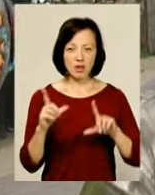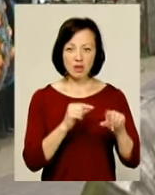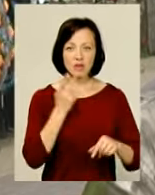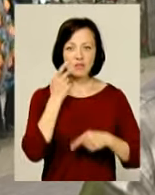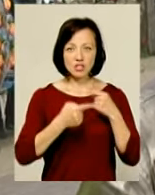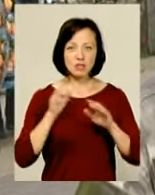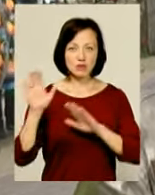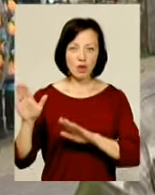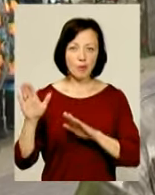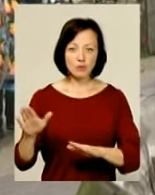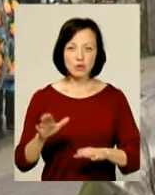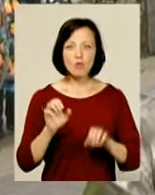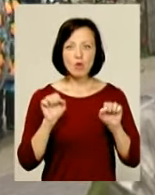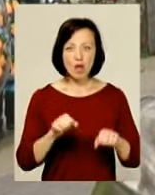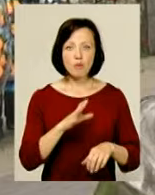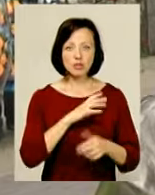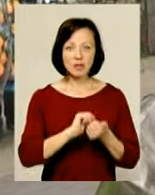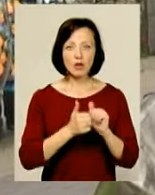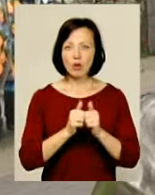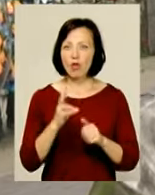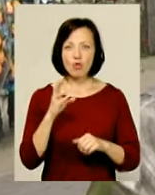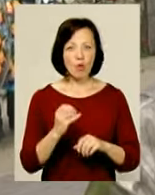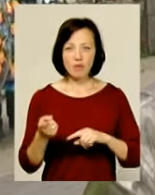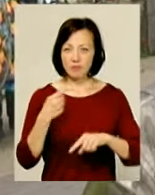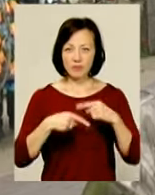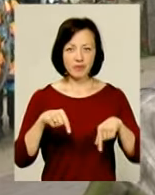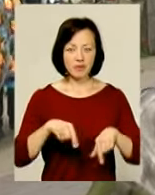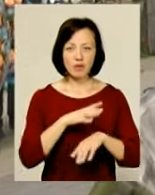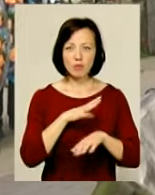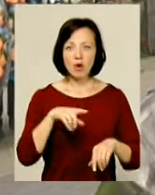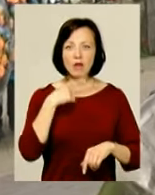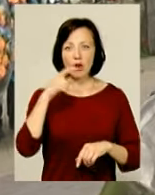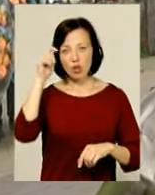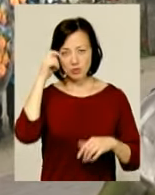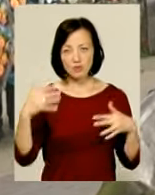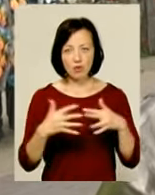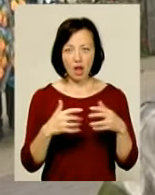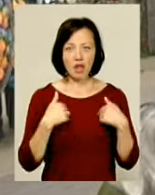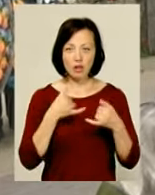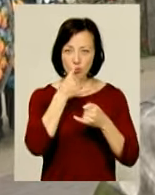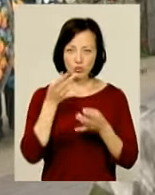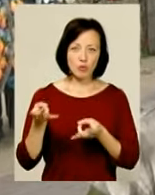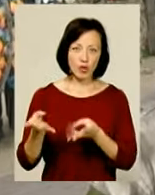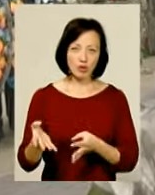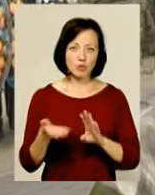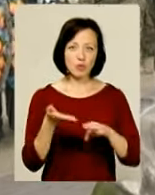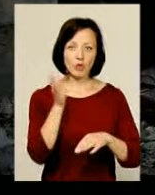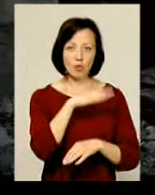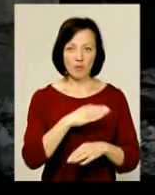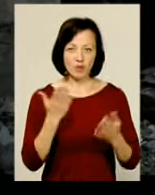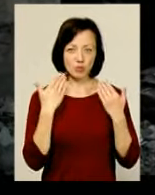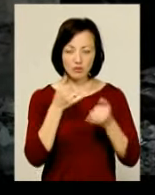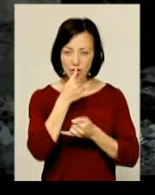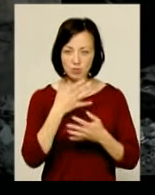Весь час там був. Тобто була можливість їх на ротацію, але він не їхав, бо хлопці воюють, як же я не можу їх покинути і поїхати відпочивати.